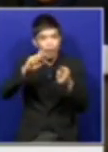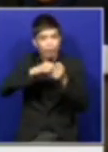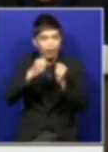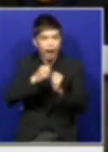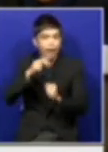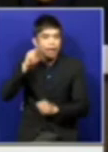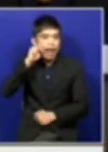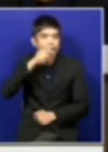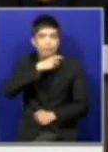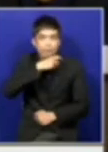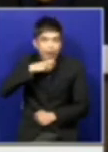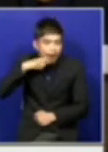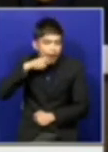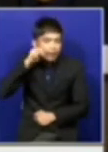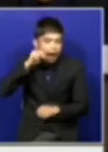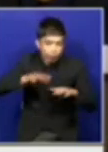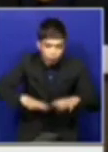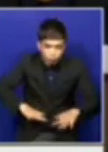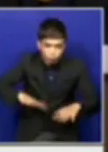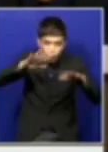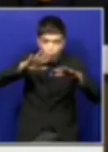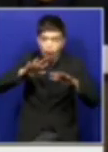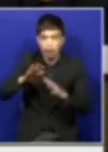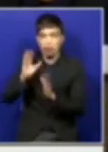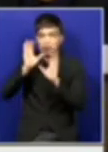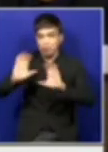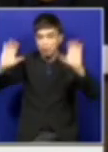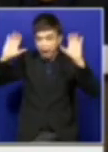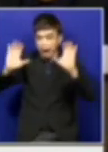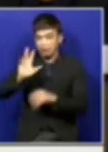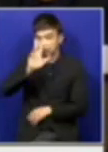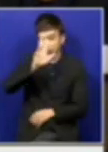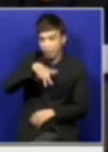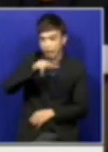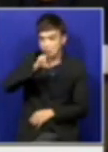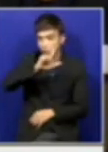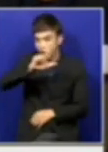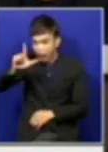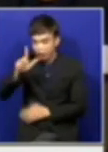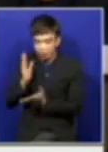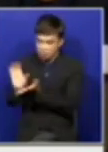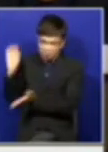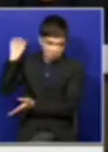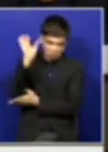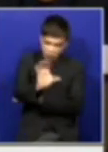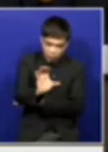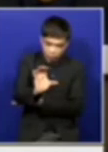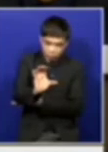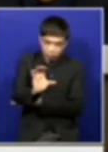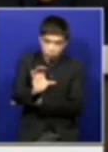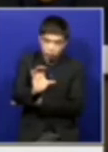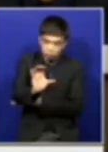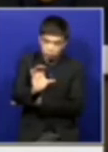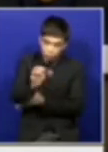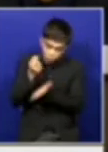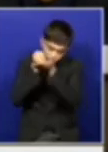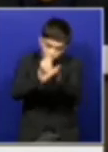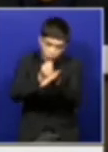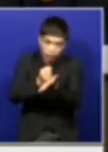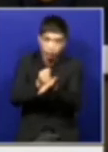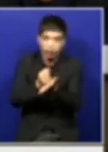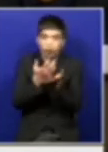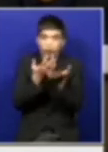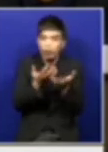ฐนี่อัดงบประมาณลงไป 3,000 กว่าล้านบาทปรากฏว่าสิ่งของที่ลงไปไม่ว่าจ